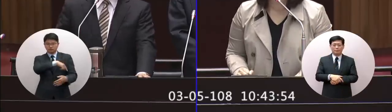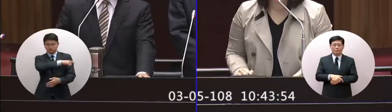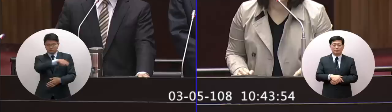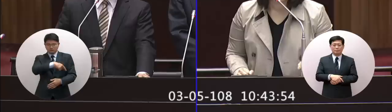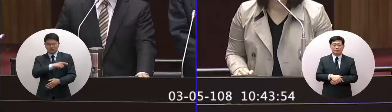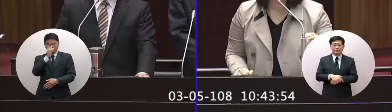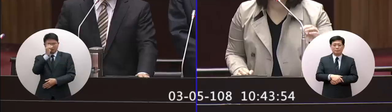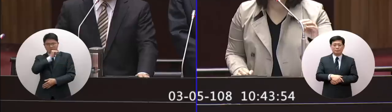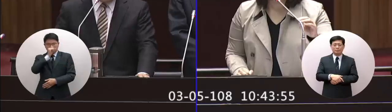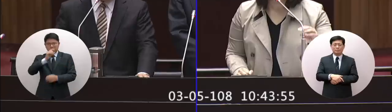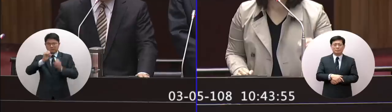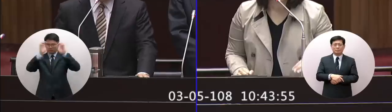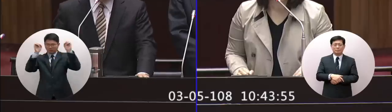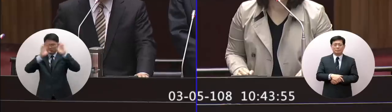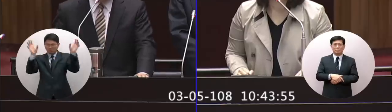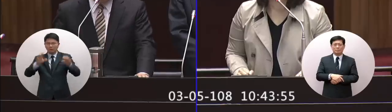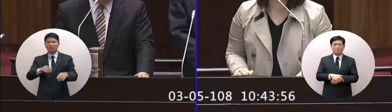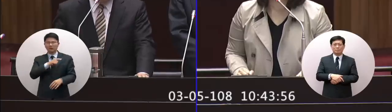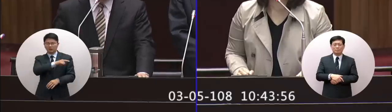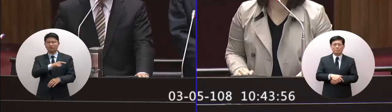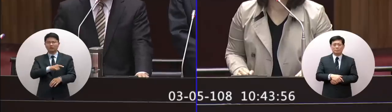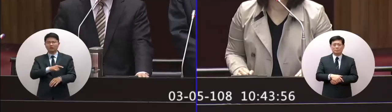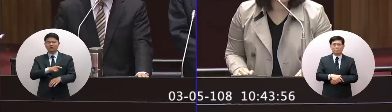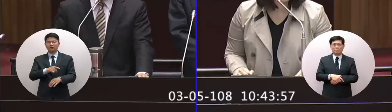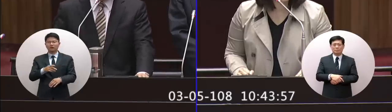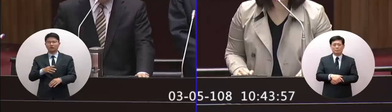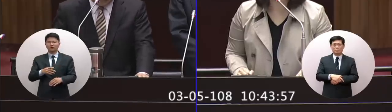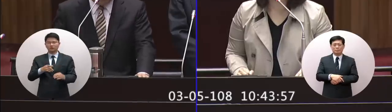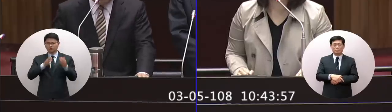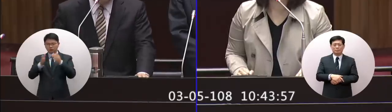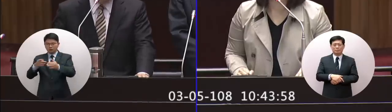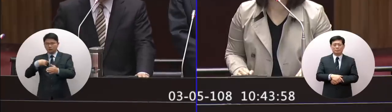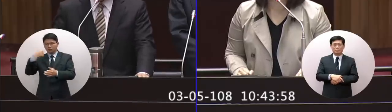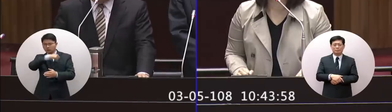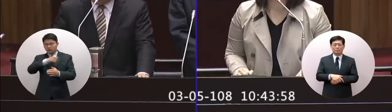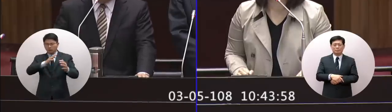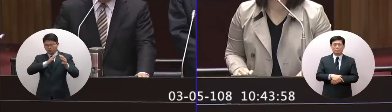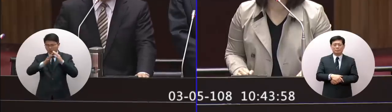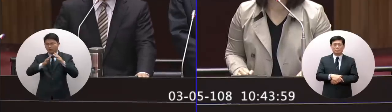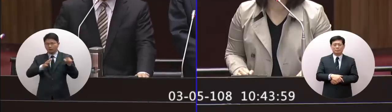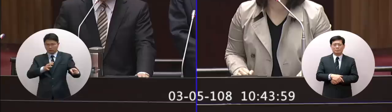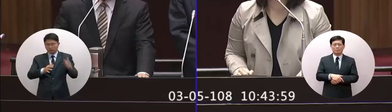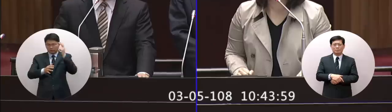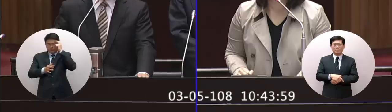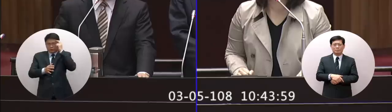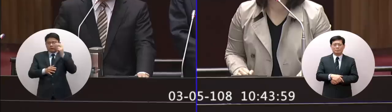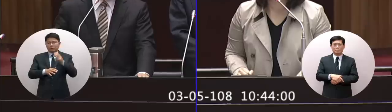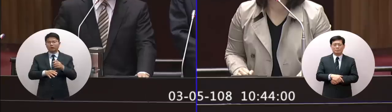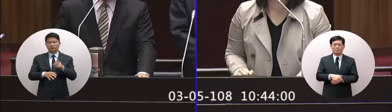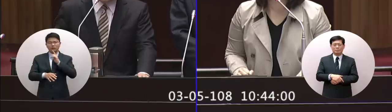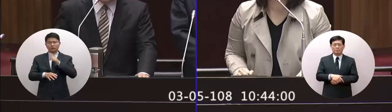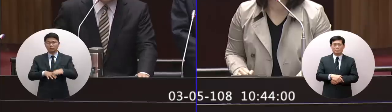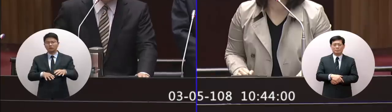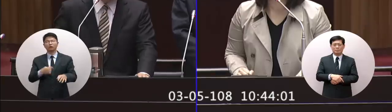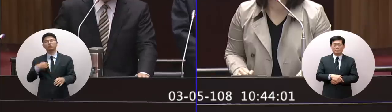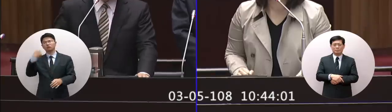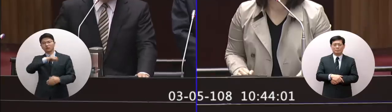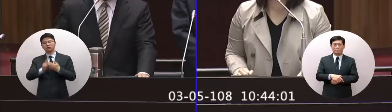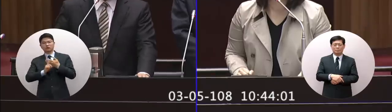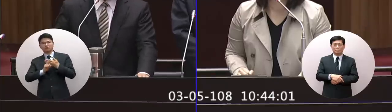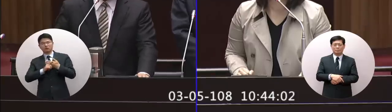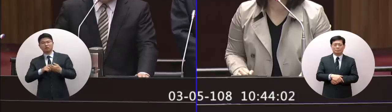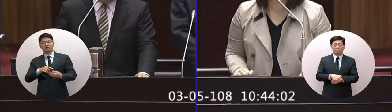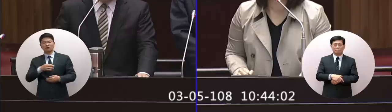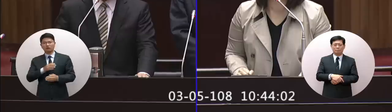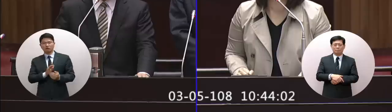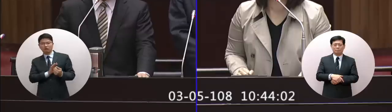再宣称不放弃武力对付台湾，所以我们始终战战兢兢。